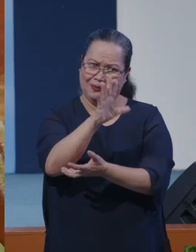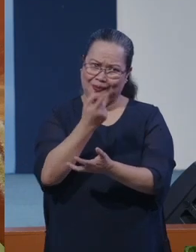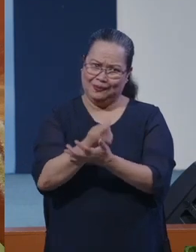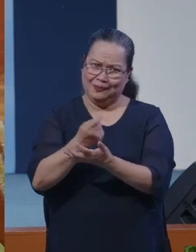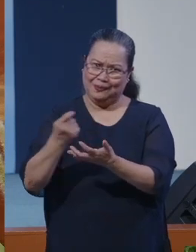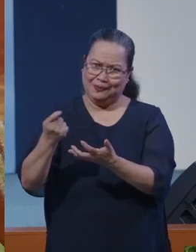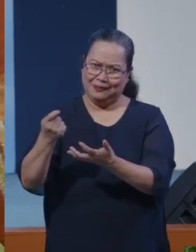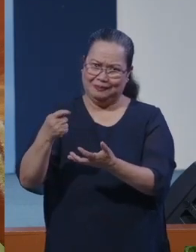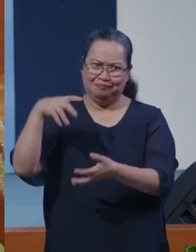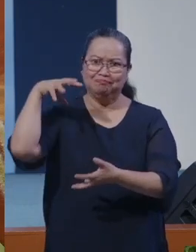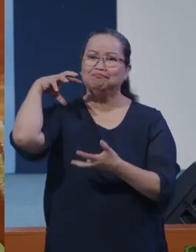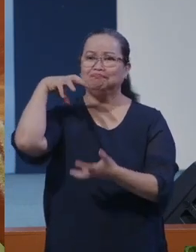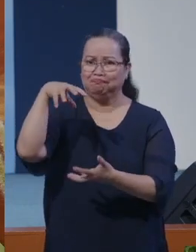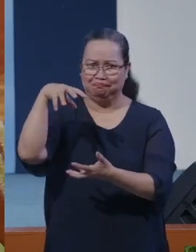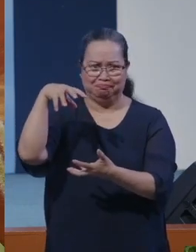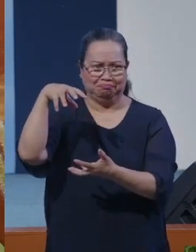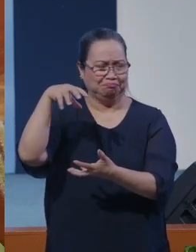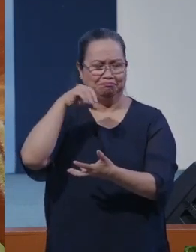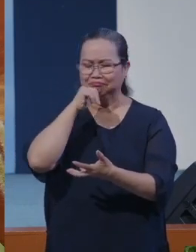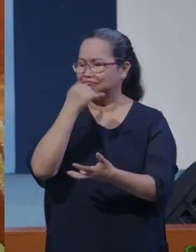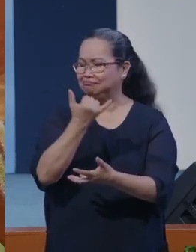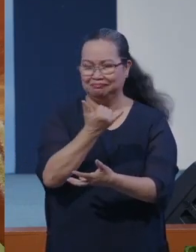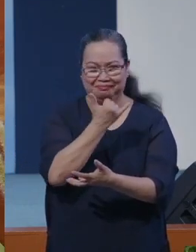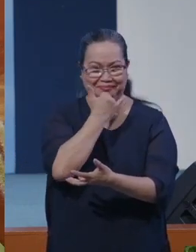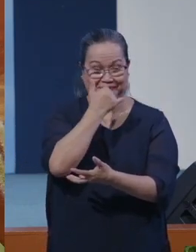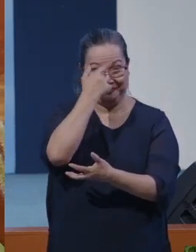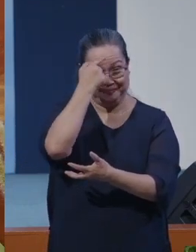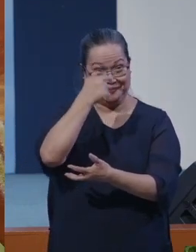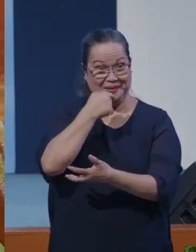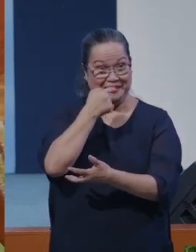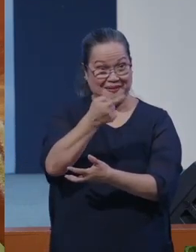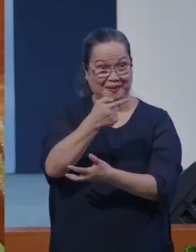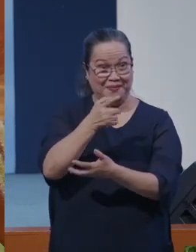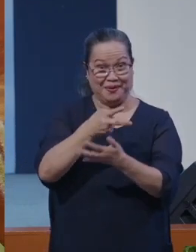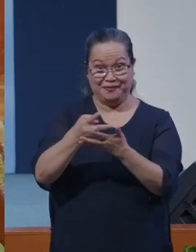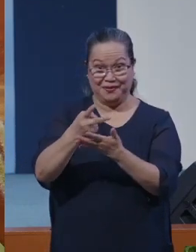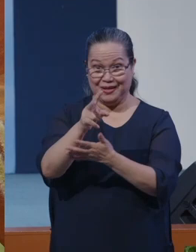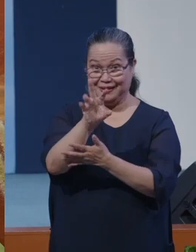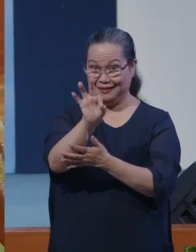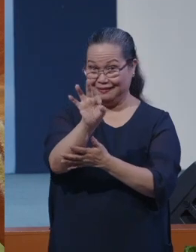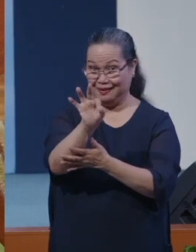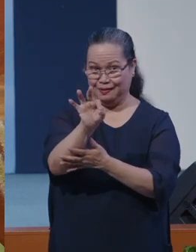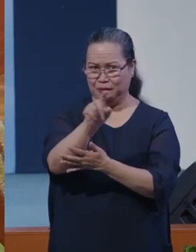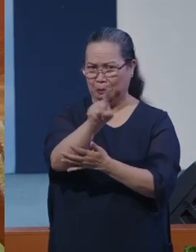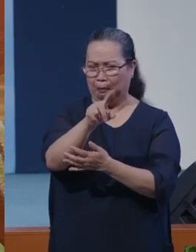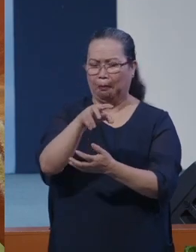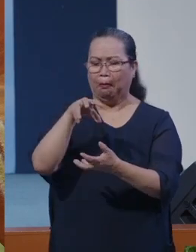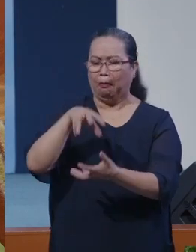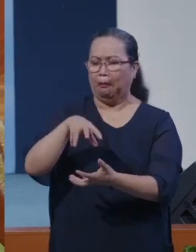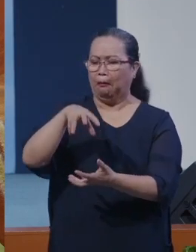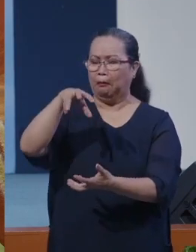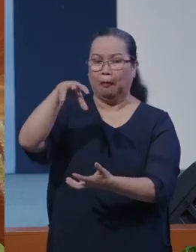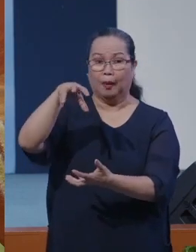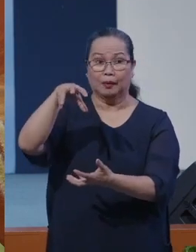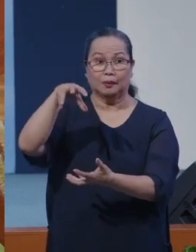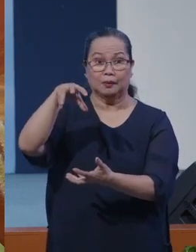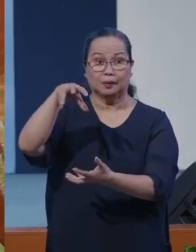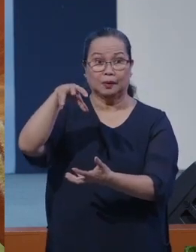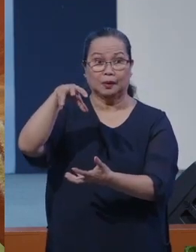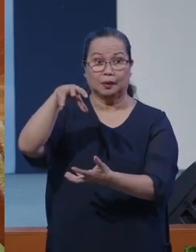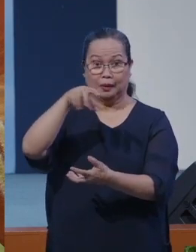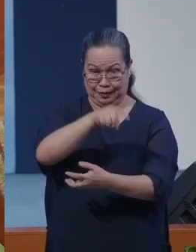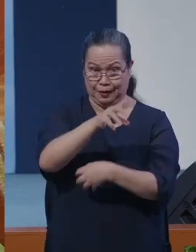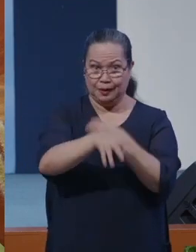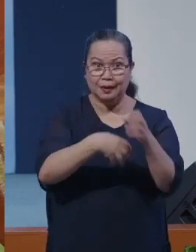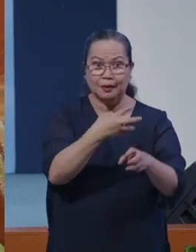treasures. Hindi po masama yun. Kasi sinabi sa verse 19, do not lay up for your treasures, for yourselves, treasures on